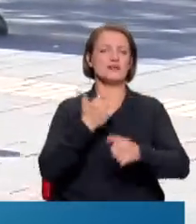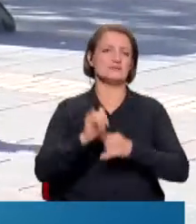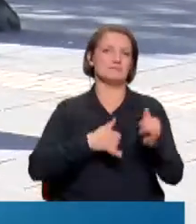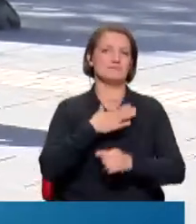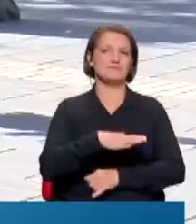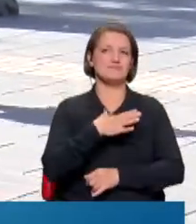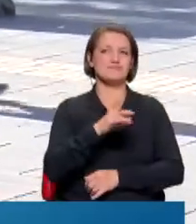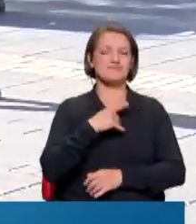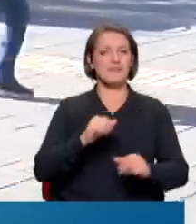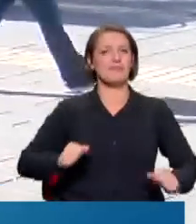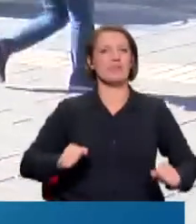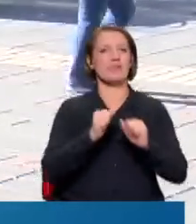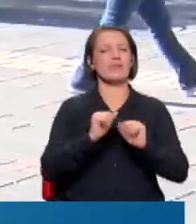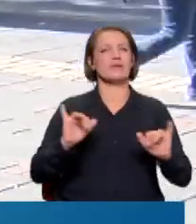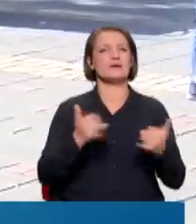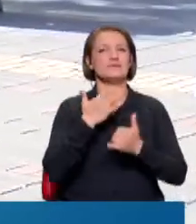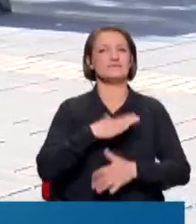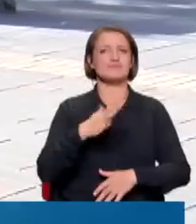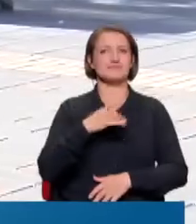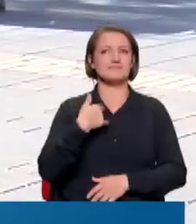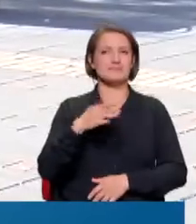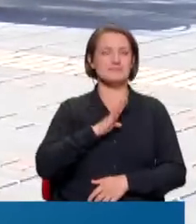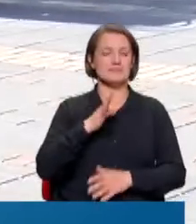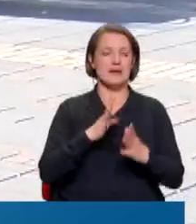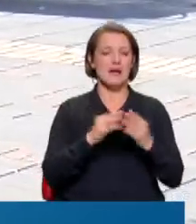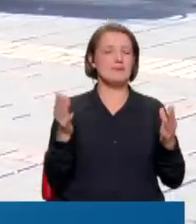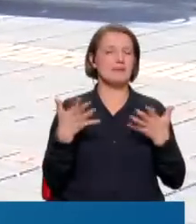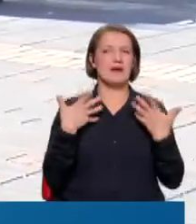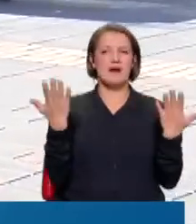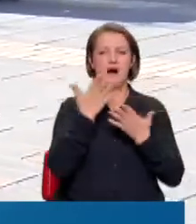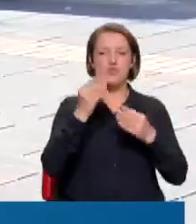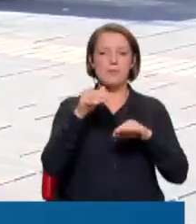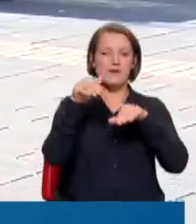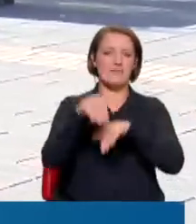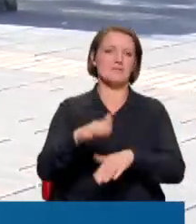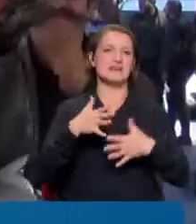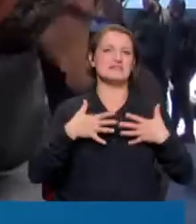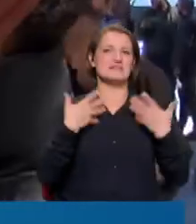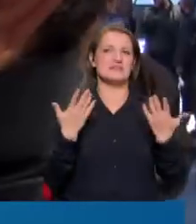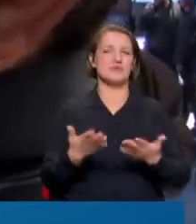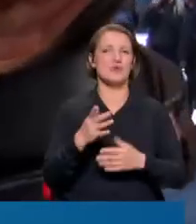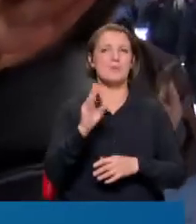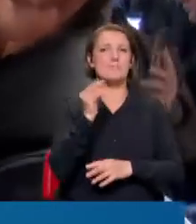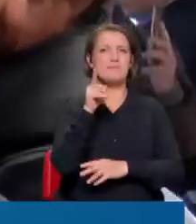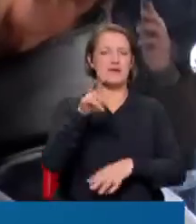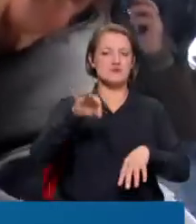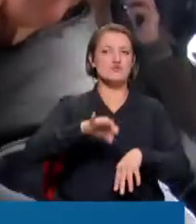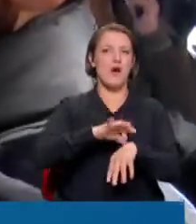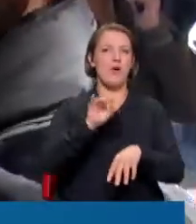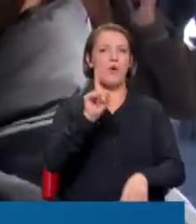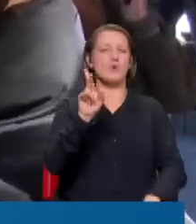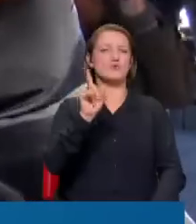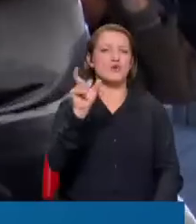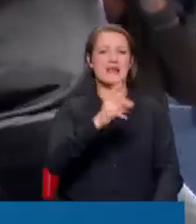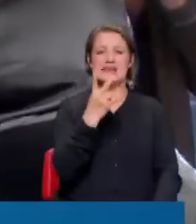istiyoruz parklarda oynasın istiyoruz biz evladımızı kaybetmek Kara toprağı vermek istemiyoruz Aybüke bebek Şu anda 13